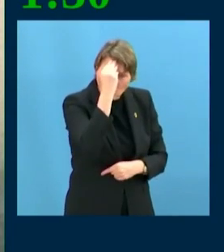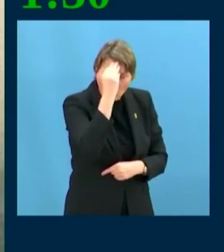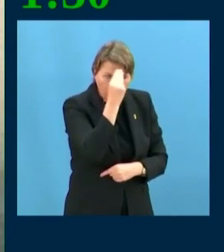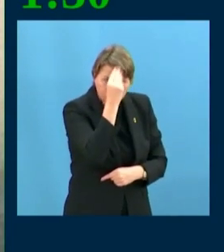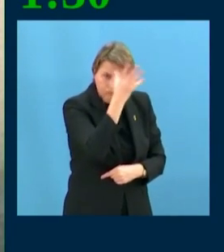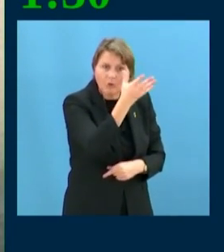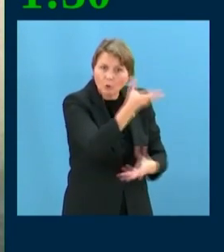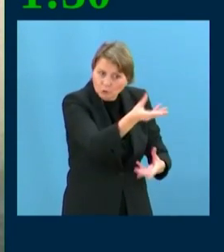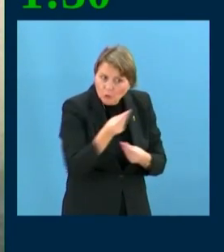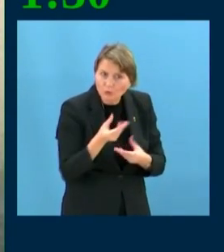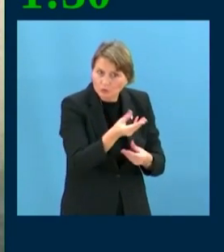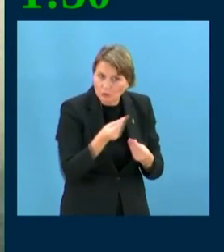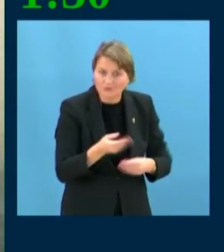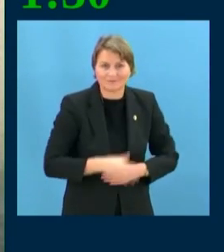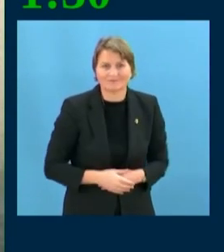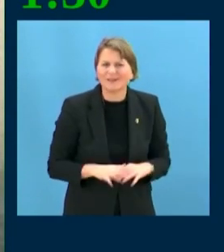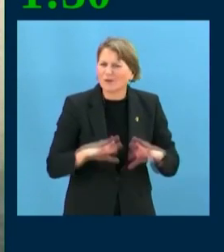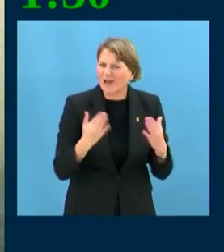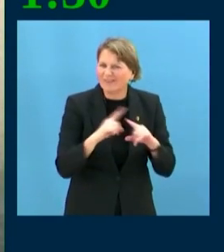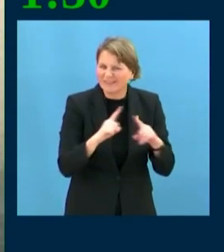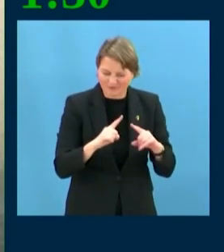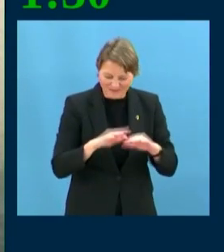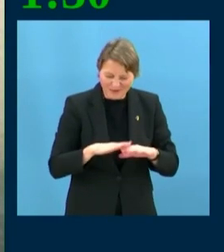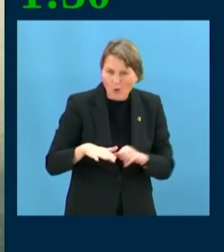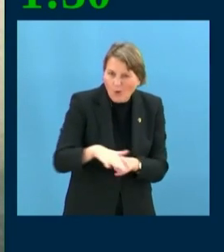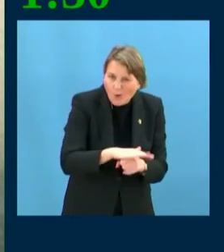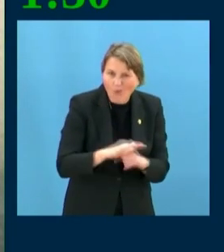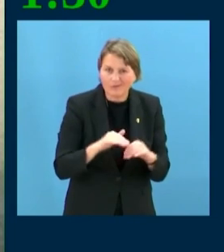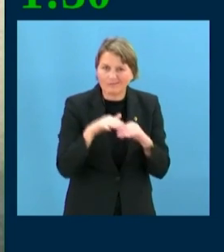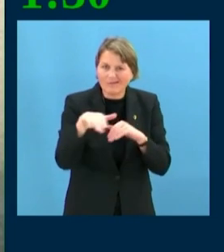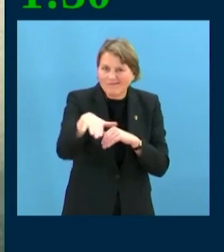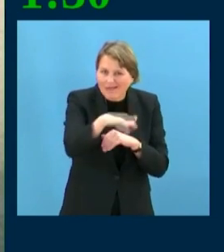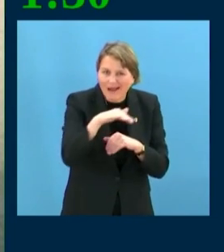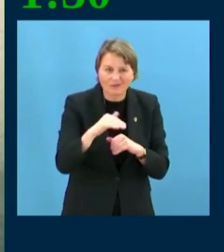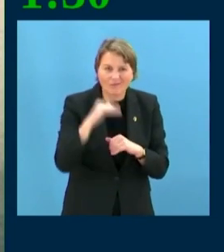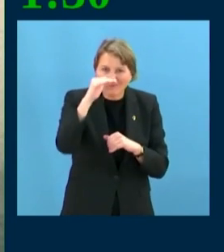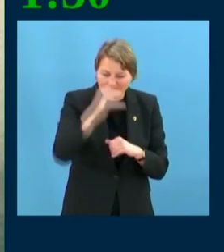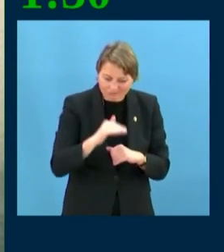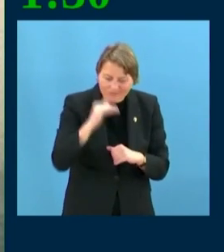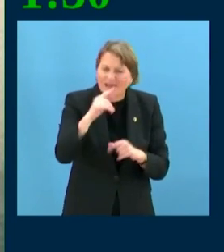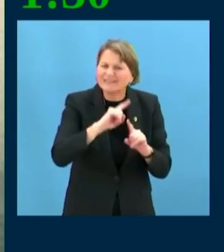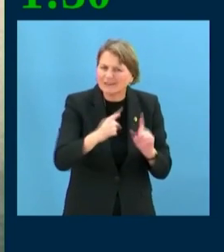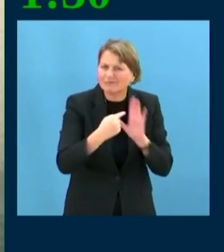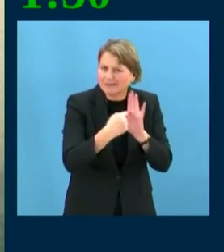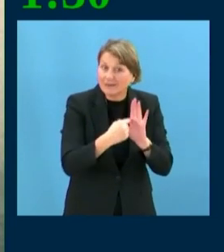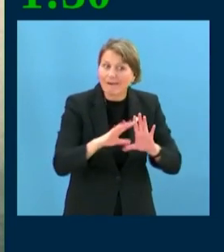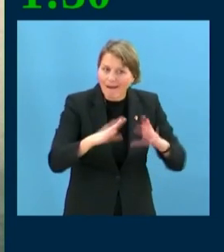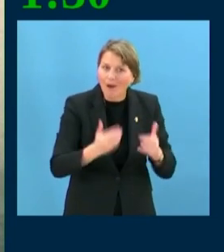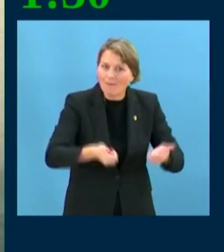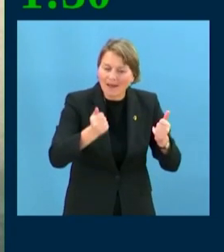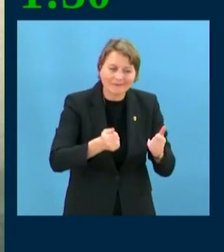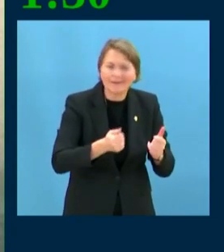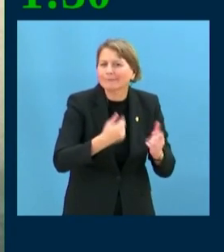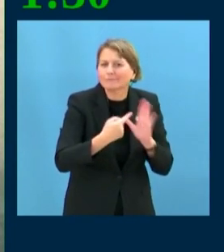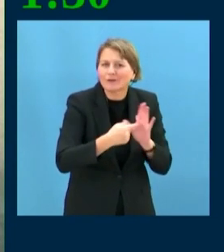yerel düzeyde topluluk ormanı ve Balıkçılık yönetim sistemleri gibi geleneksel uygulamalar ve geleneksel